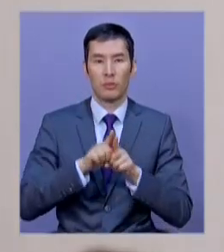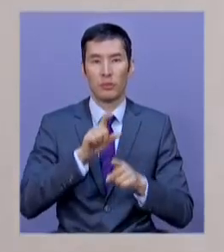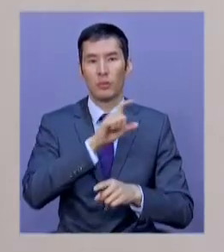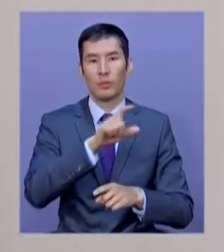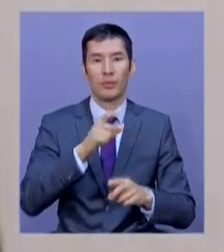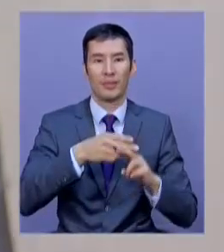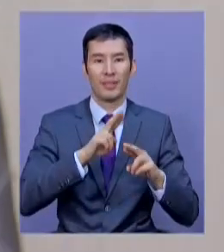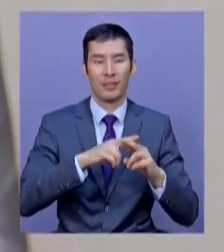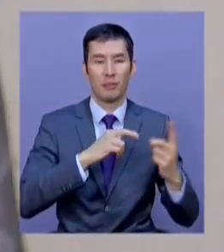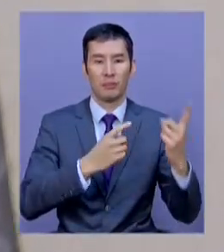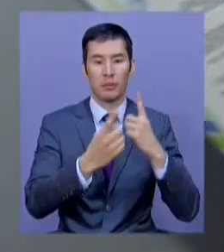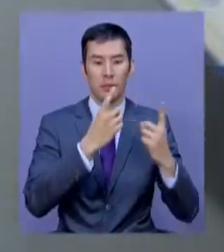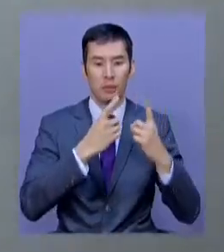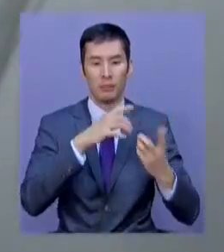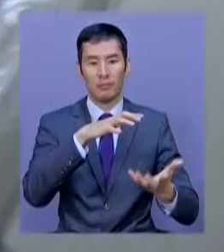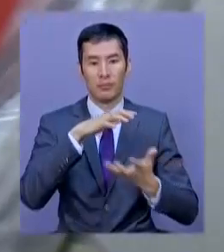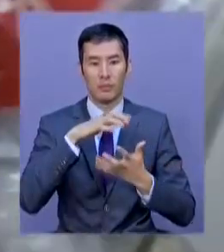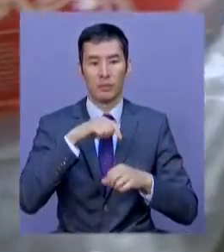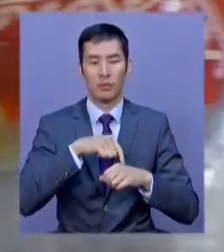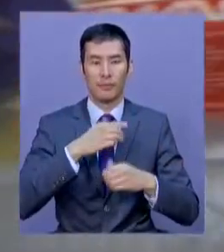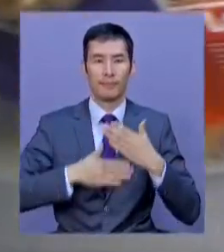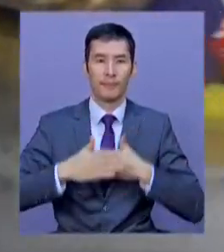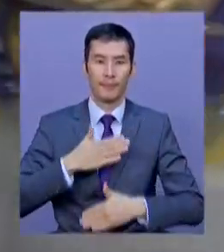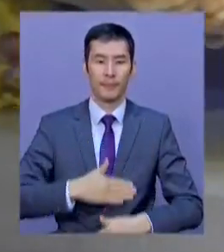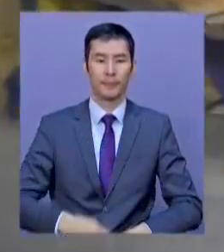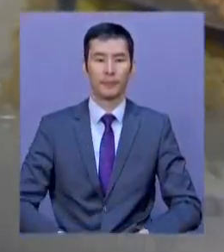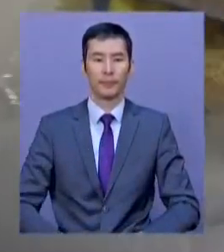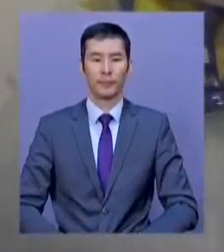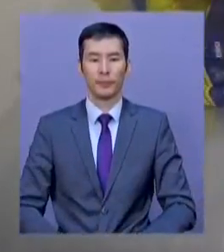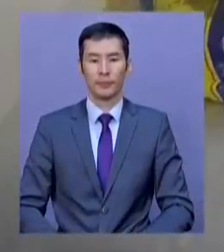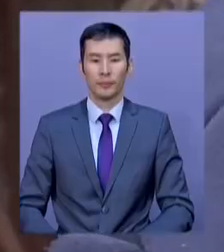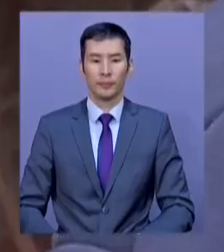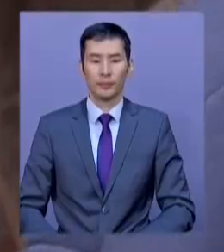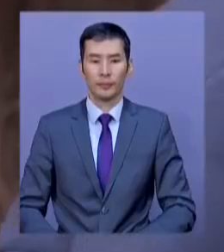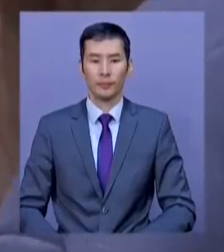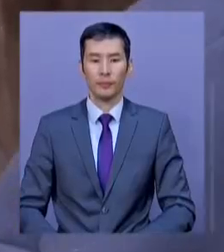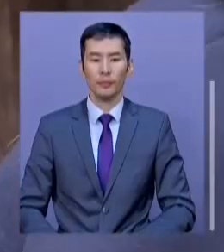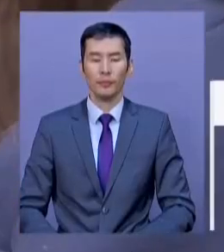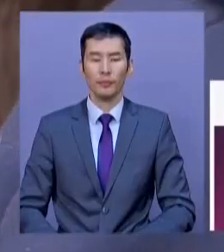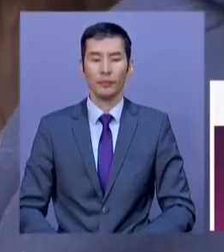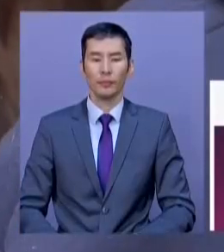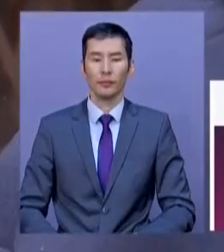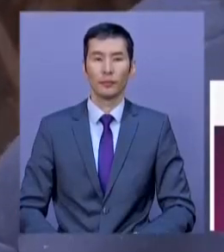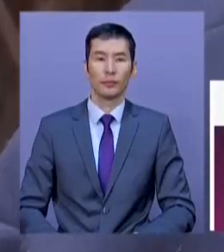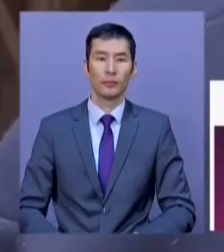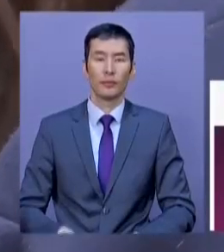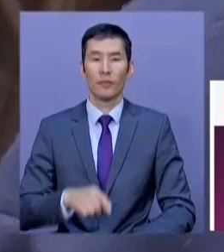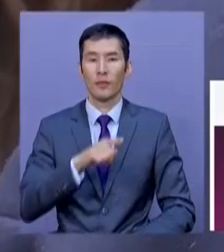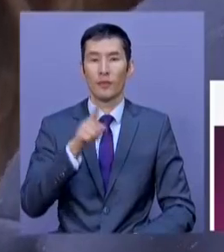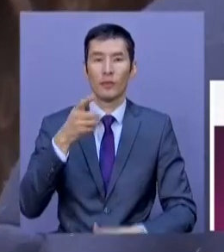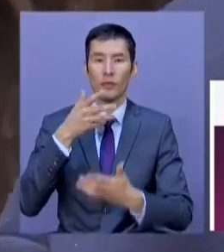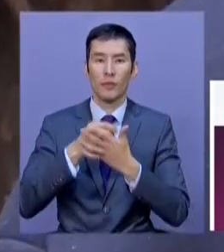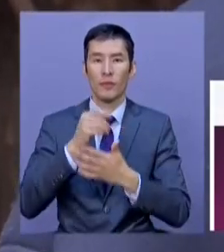Телерна ұжымының ардагерлер күнімен құттықтап келгеніне дән риза екенін айтты. Большое вам спасибо. Көңіл бөліп келгендеріңіз үшін